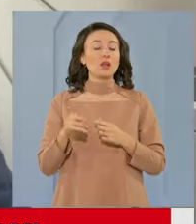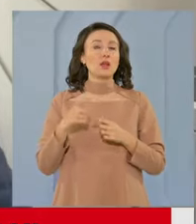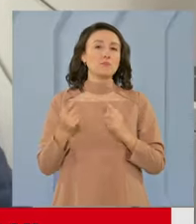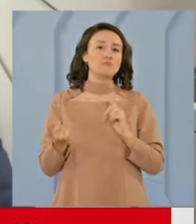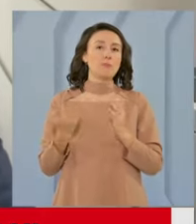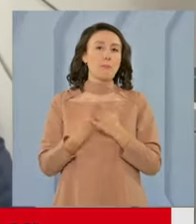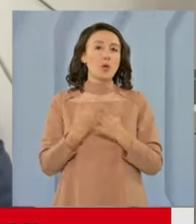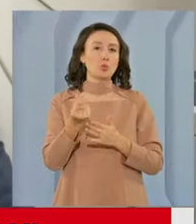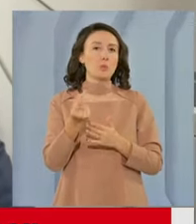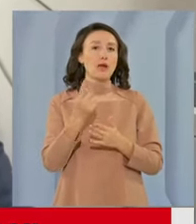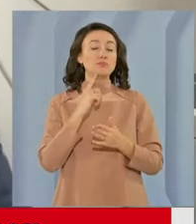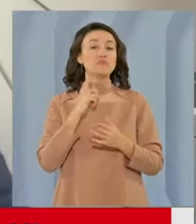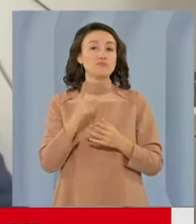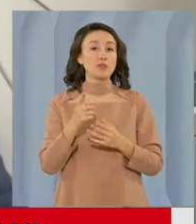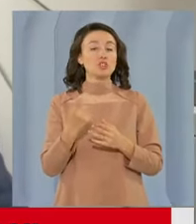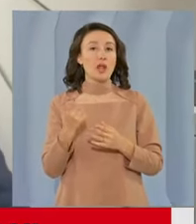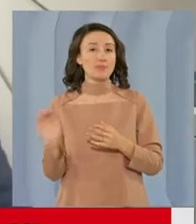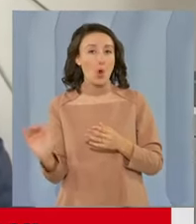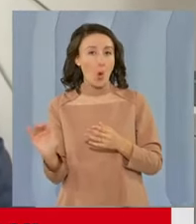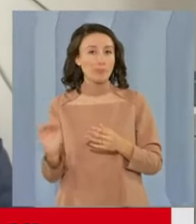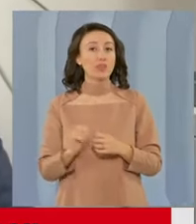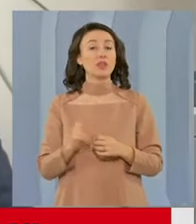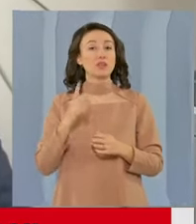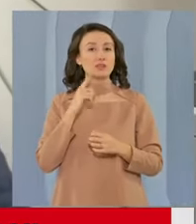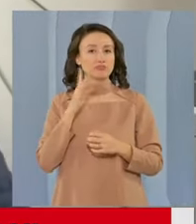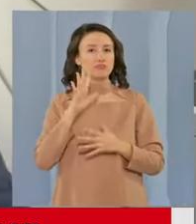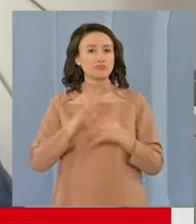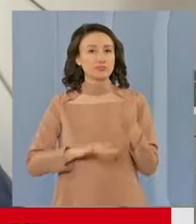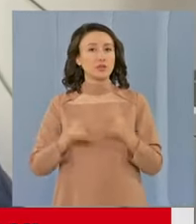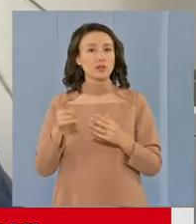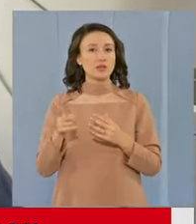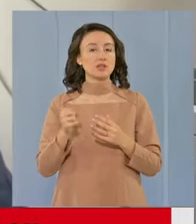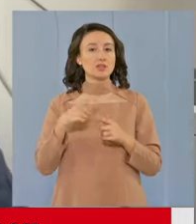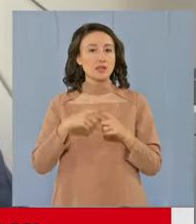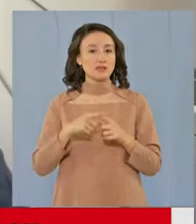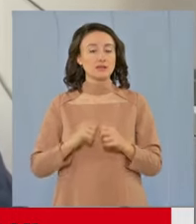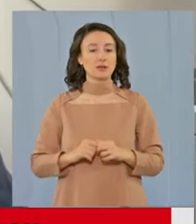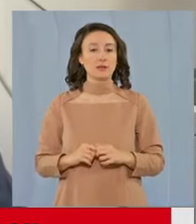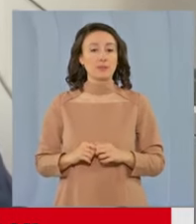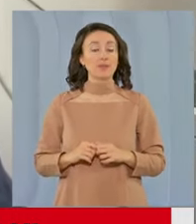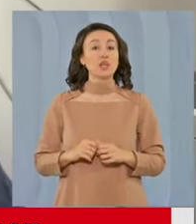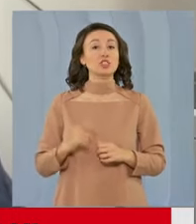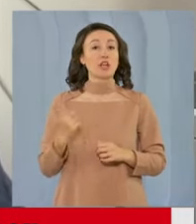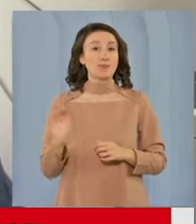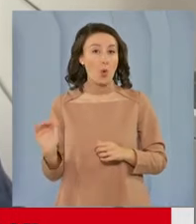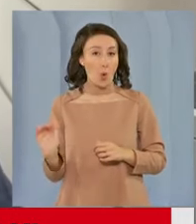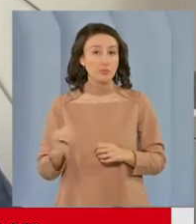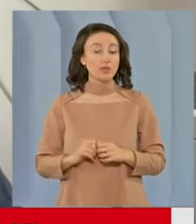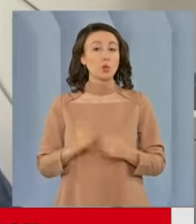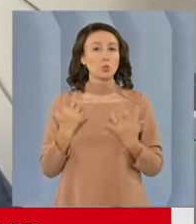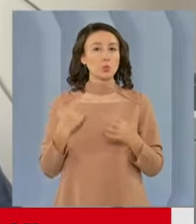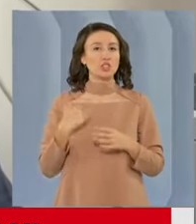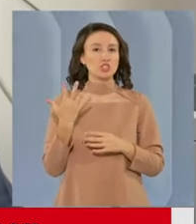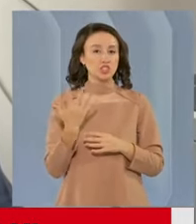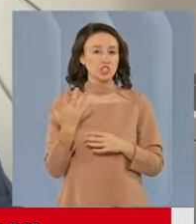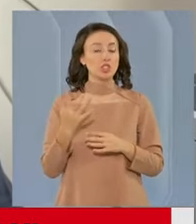bani, un număr de 7 copii minori să întrețină relații sexuale. Din cei 7 copii, un număr de